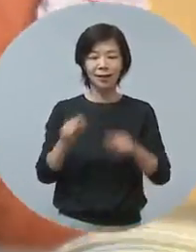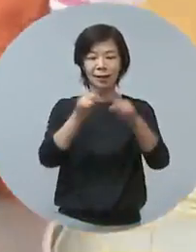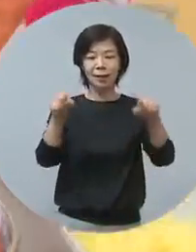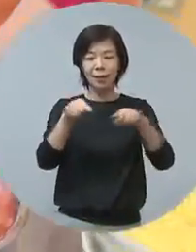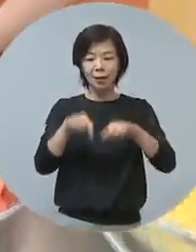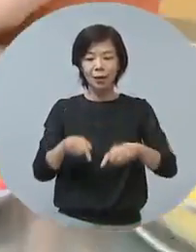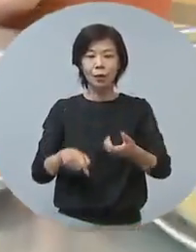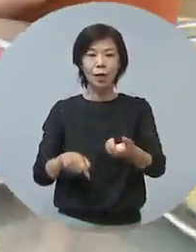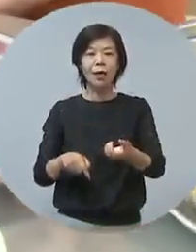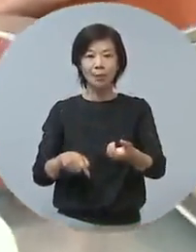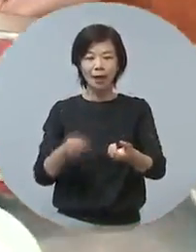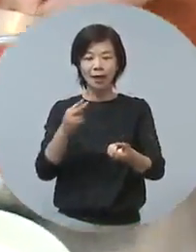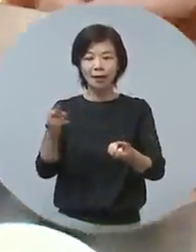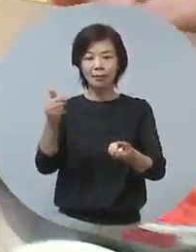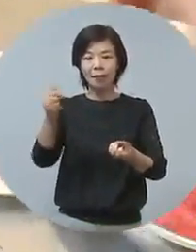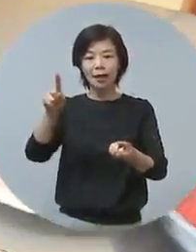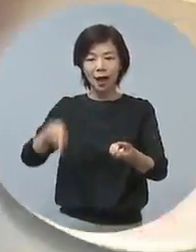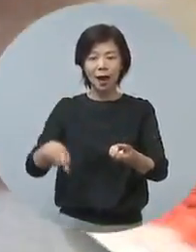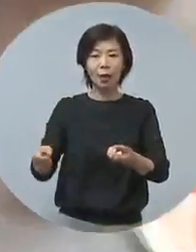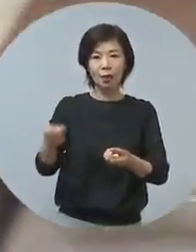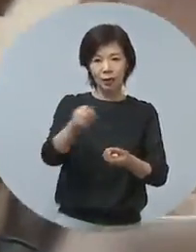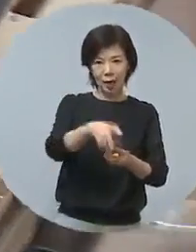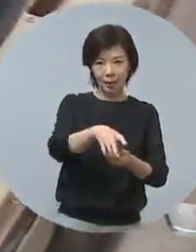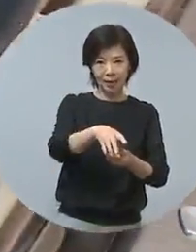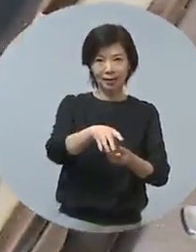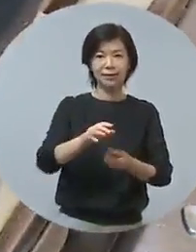を引いていきます。 はい、